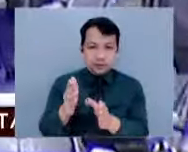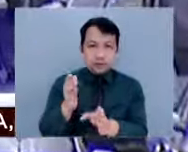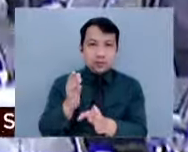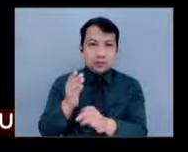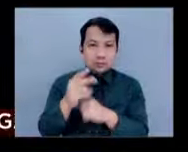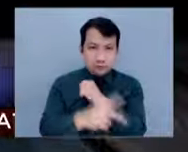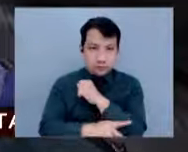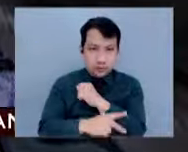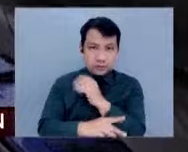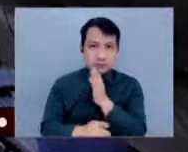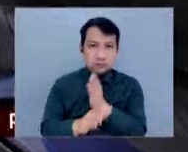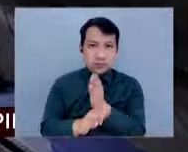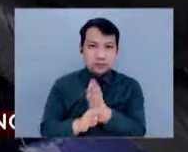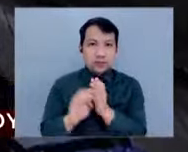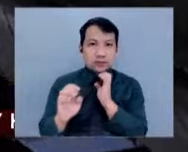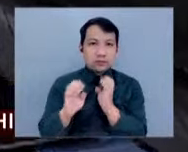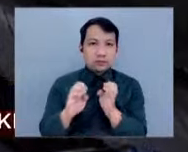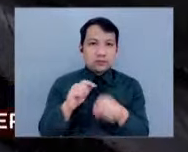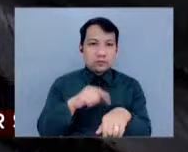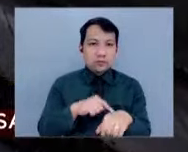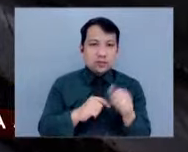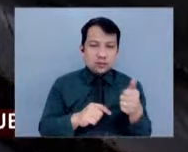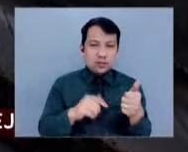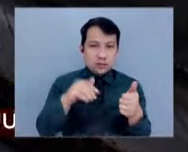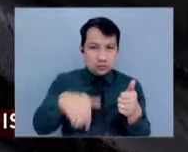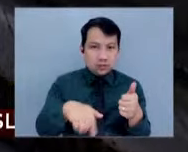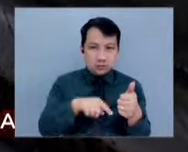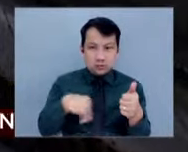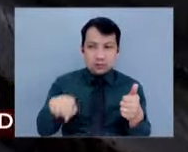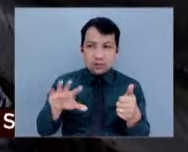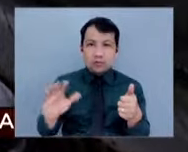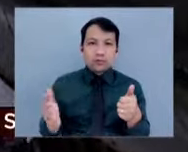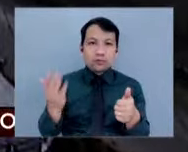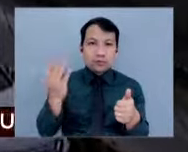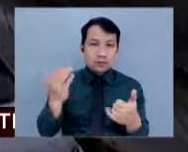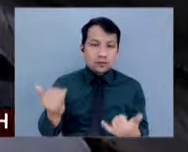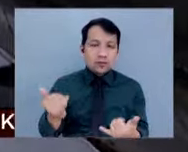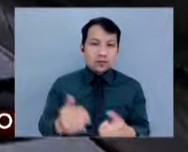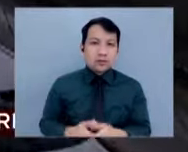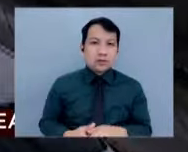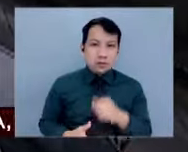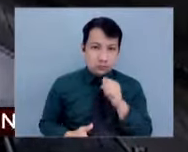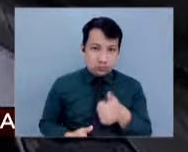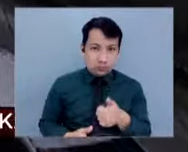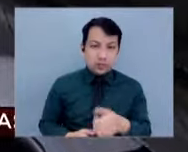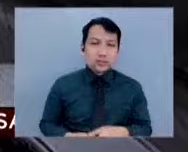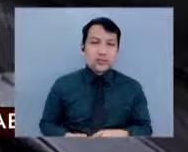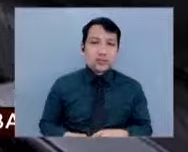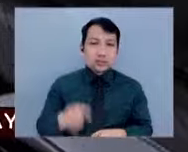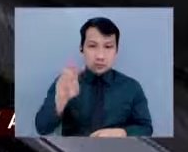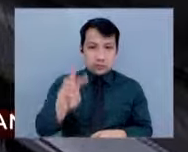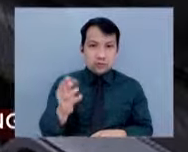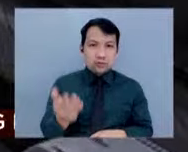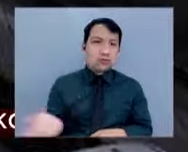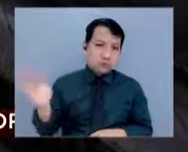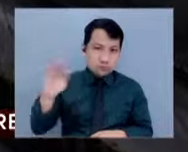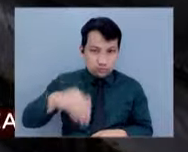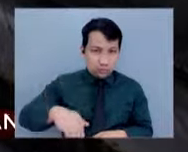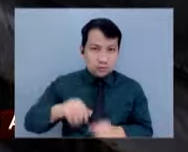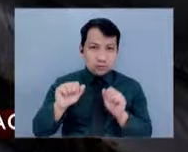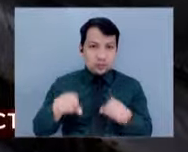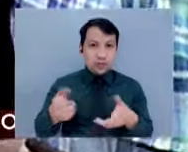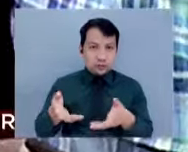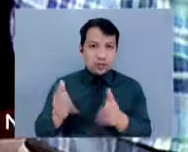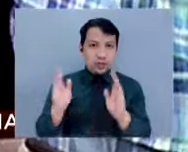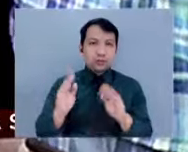EDSA. Mula yan alas 10 ng gabi hanggang alas 5 ng umaga ngayon at hanggang bukas. At sa Miyerkules Santo, maghapon na silang makakadaan sa